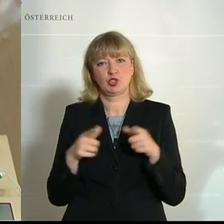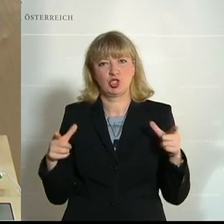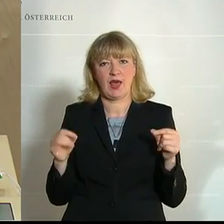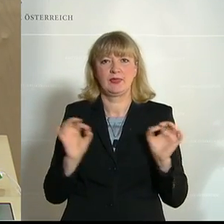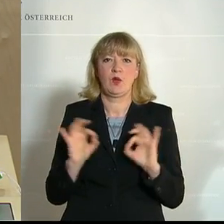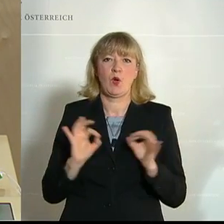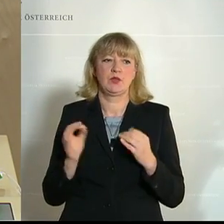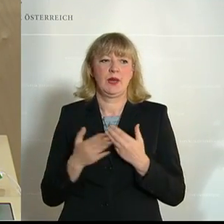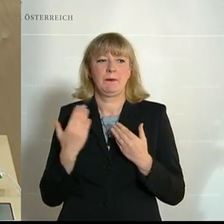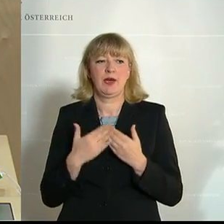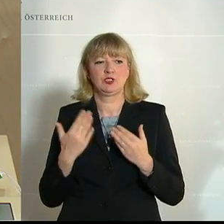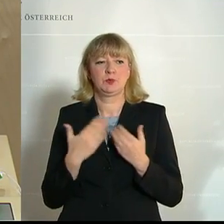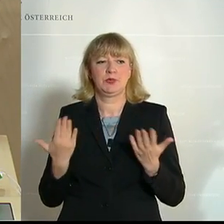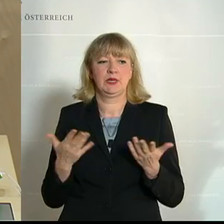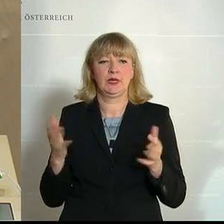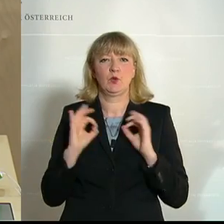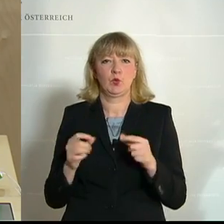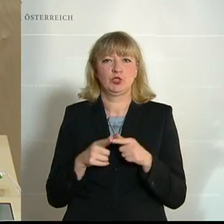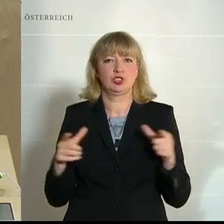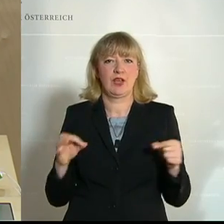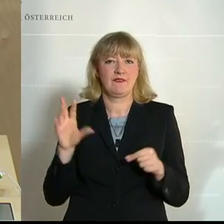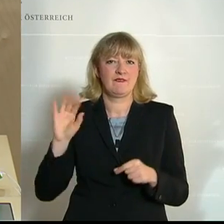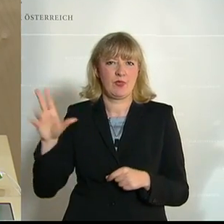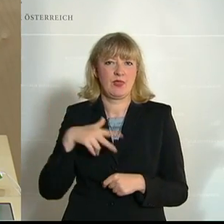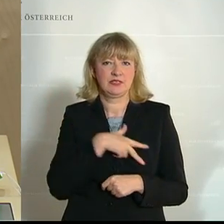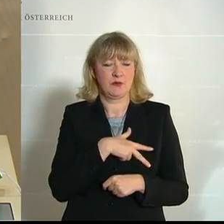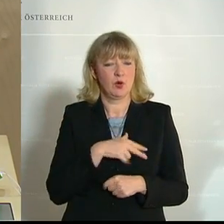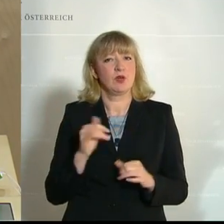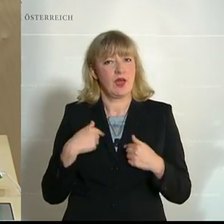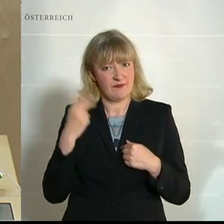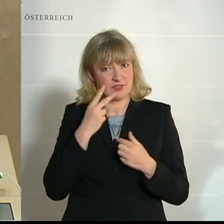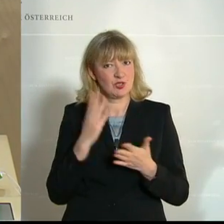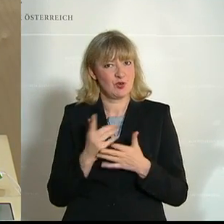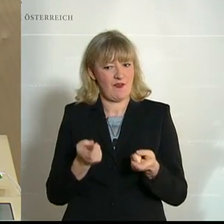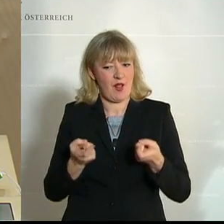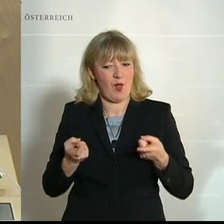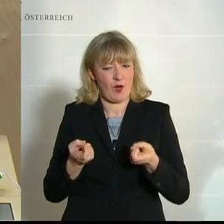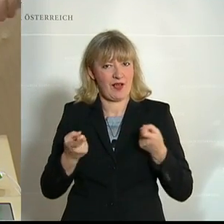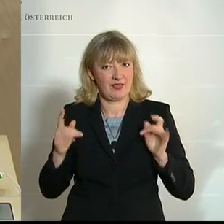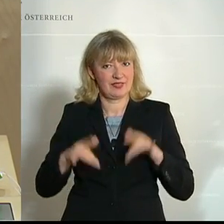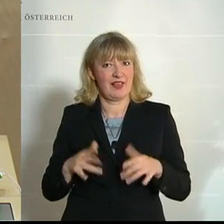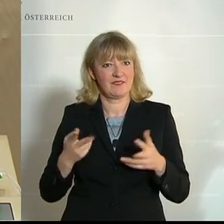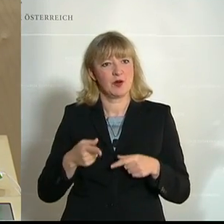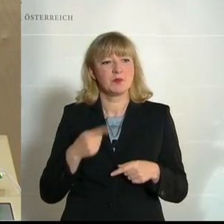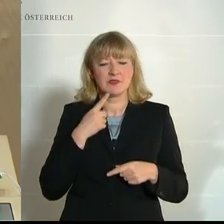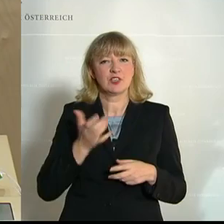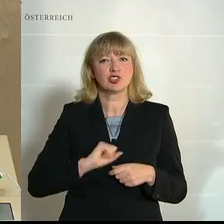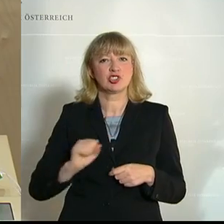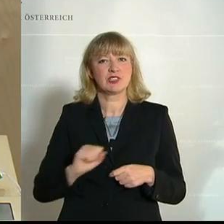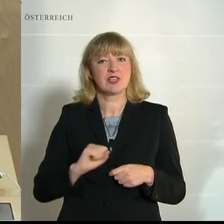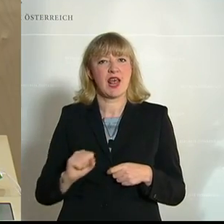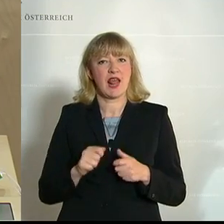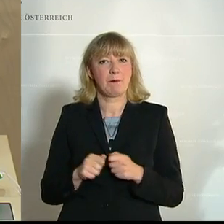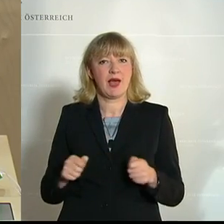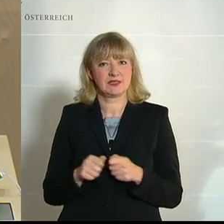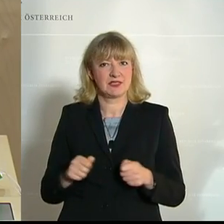oder beispielsweise auch den Gutschein von der SPÖ. Ich verstehe, dass das verlockend wirkt, weil es nach einer schnellen Maßnahme